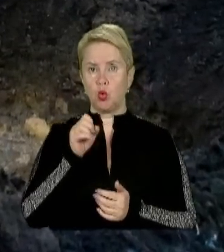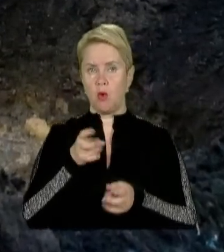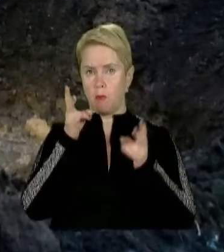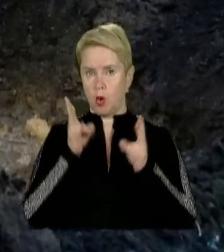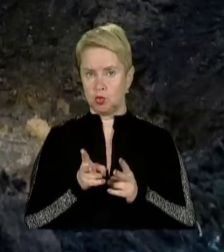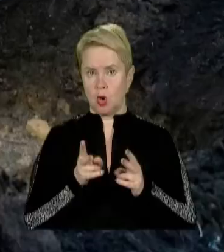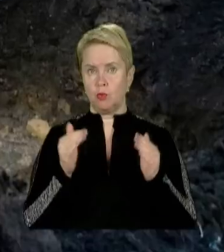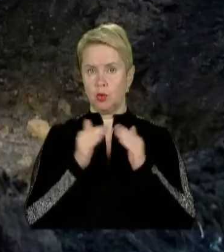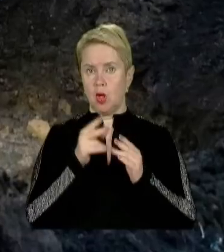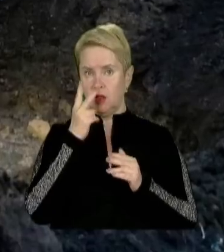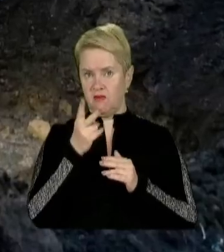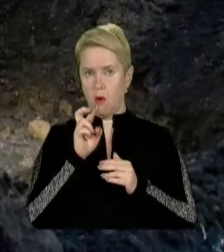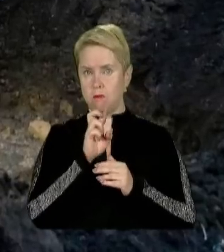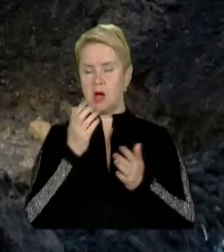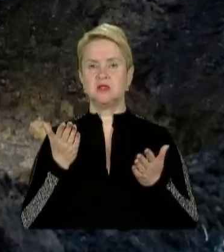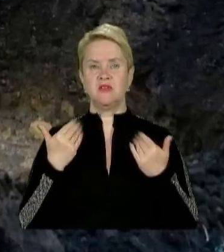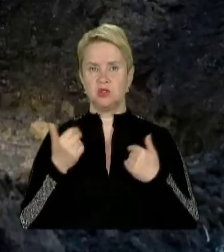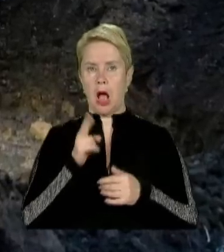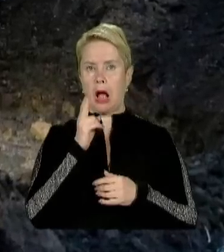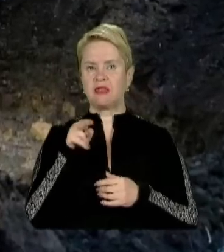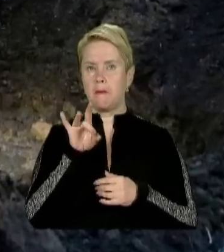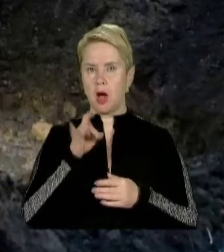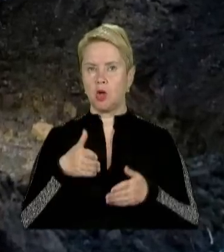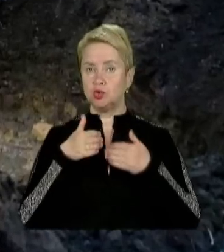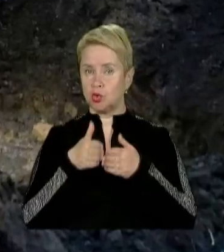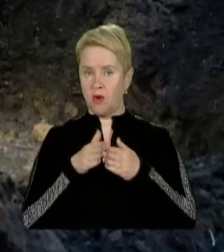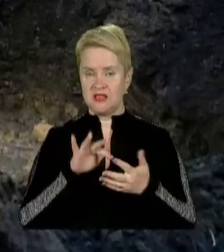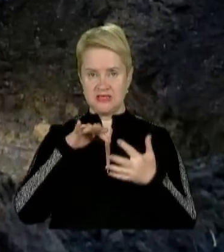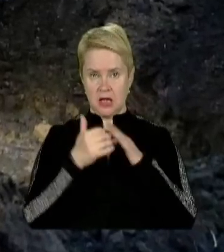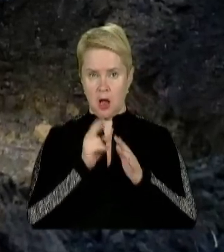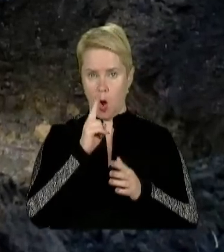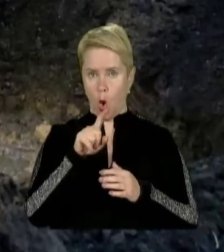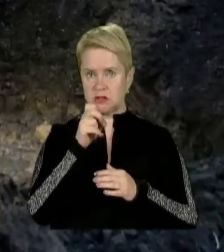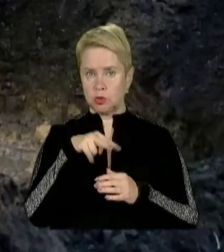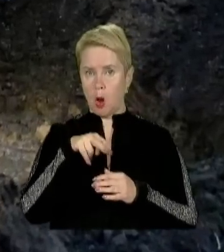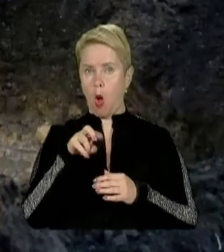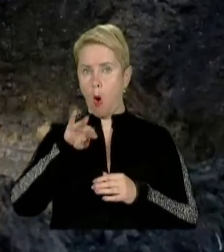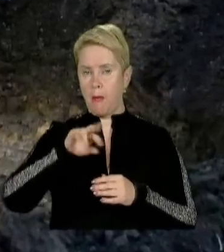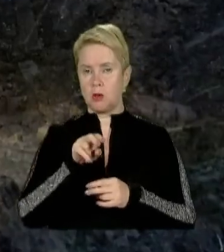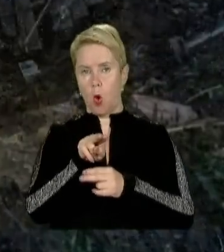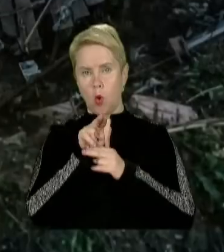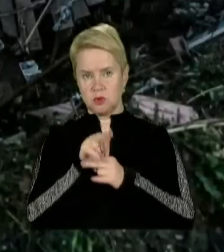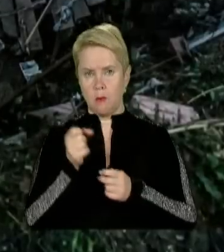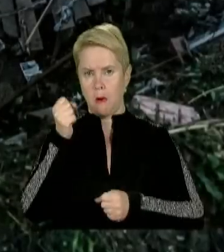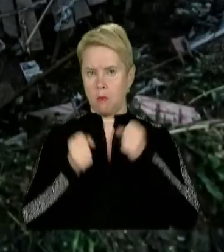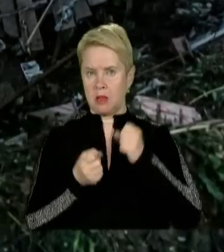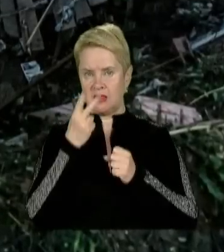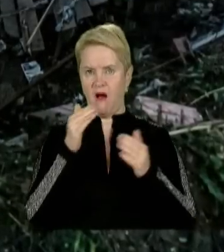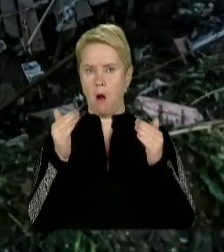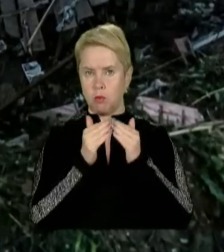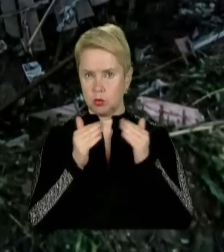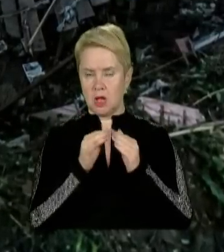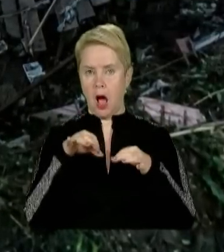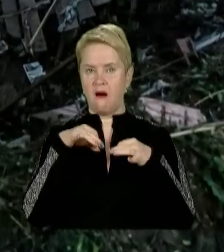пошкоджено будівлі двох баз відпочинку, катамарани та човни. У селищі Козача Лопань артобстрілом побило 2 будинки